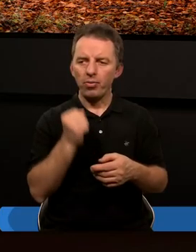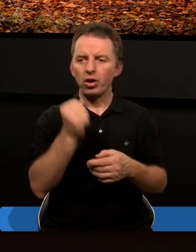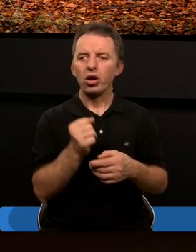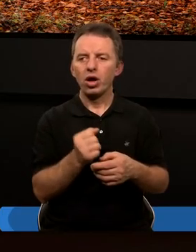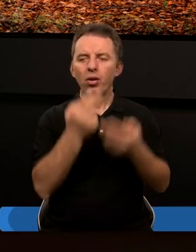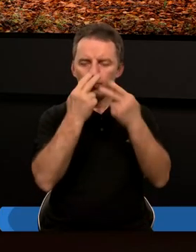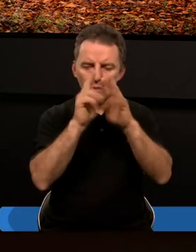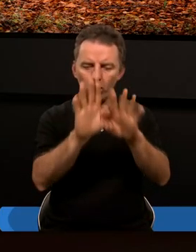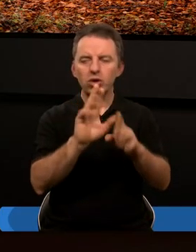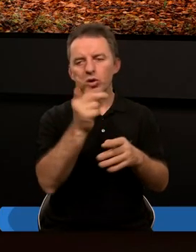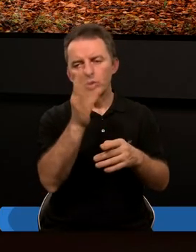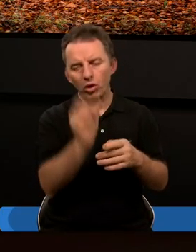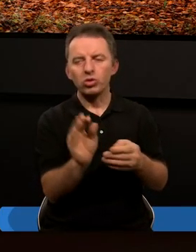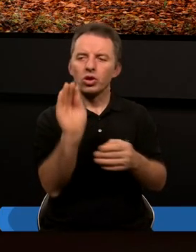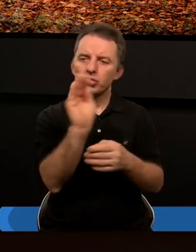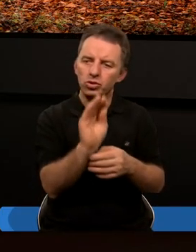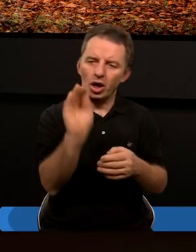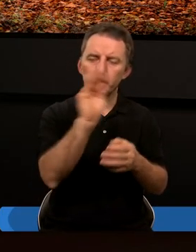wskazuje coś jeszcze,